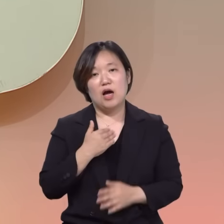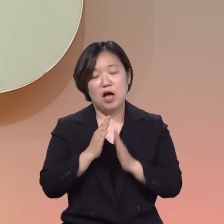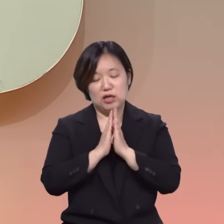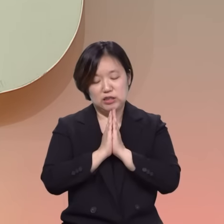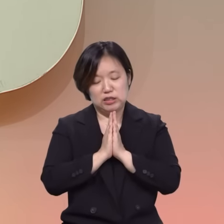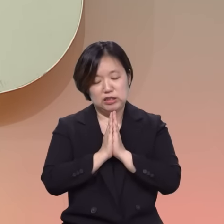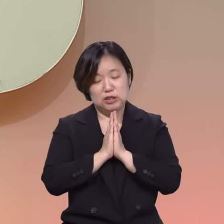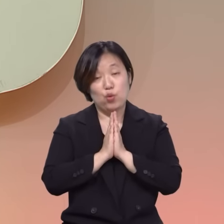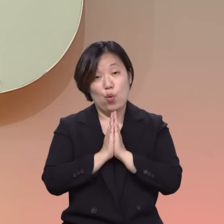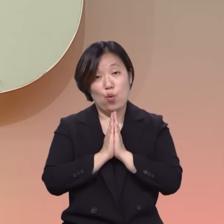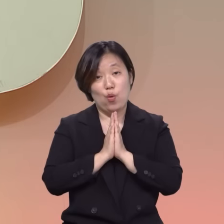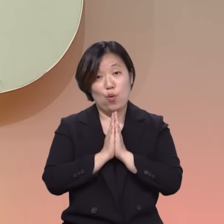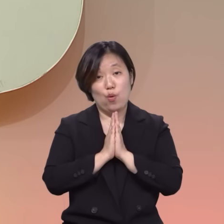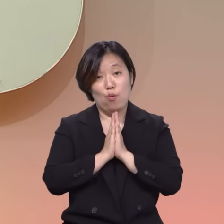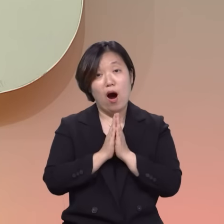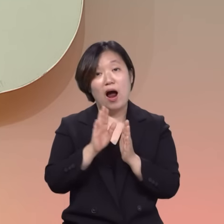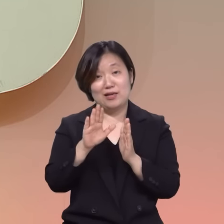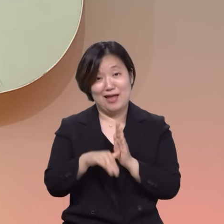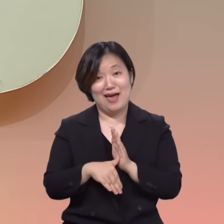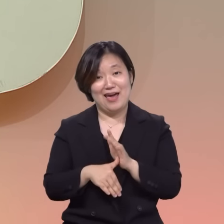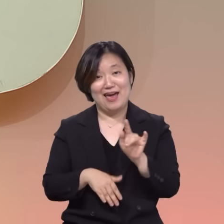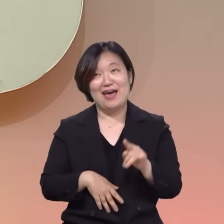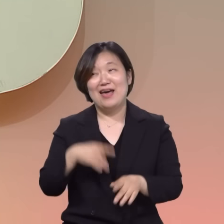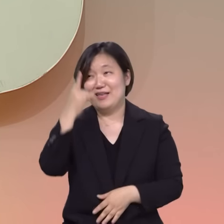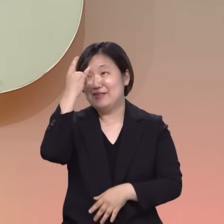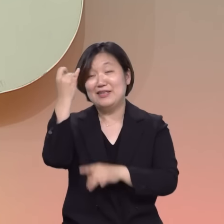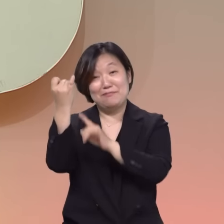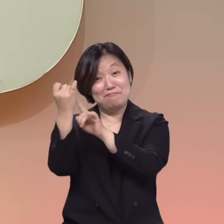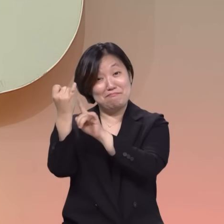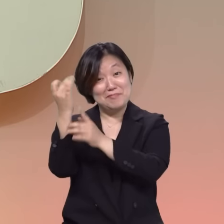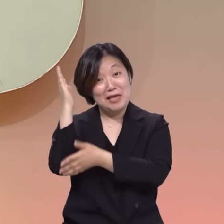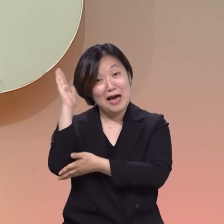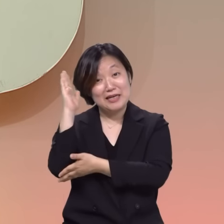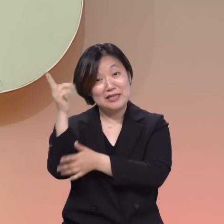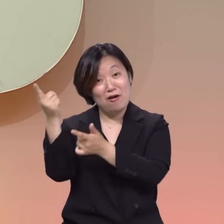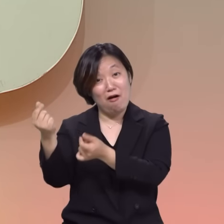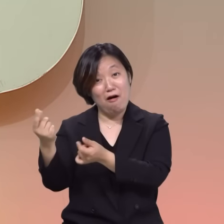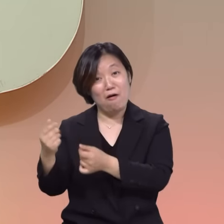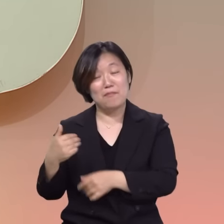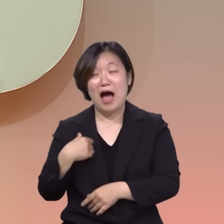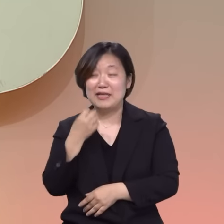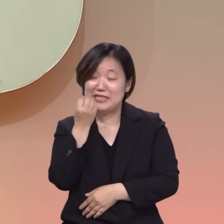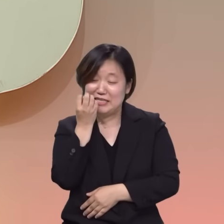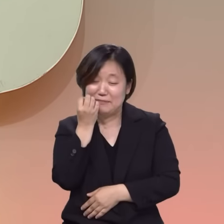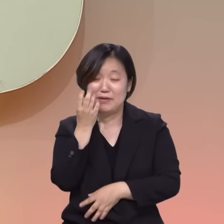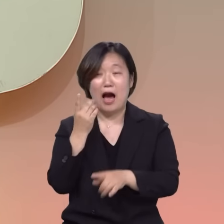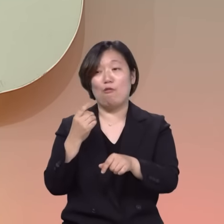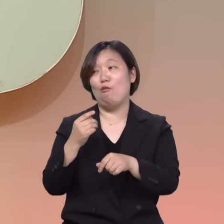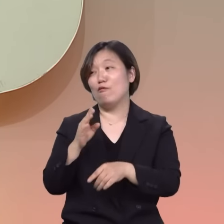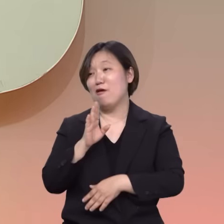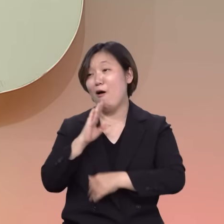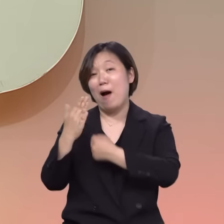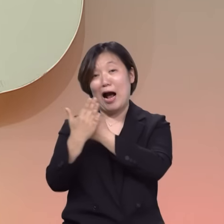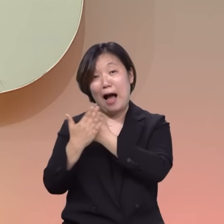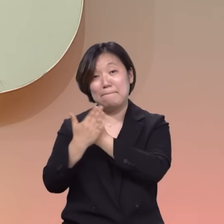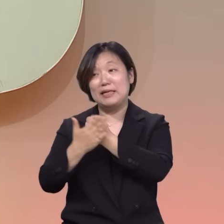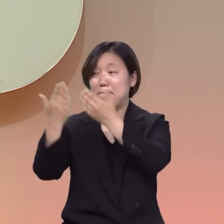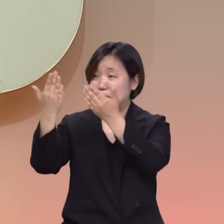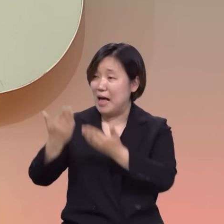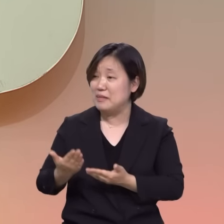하면서 오늘 소개해 드린 그 비구니 스님과 같은 정말 신비하고 생생한 가피를